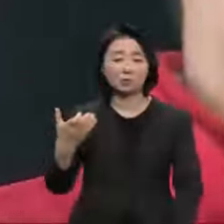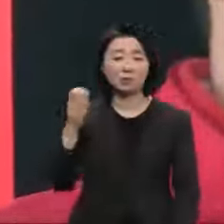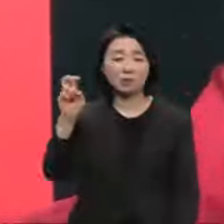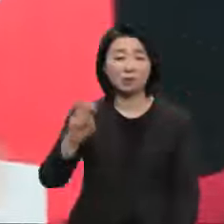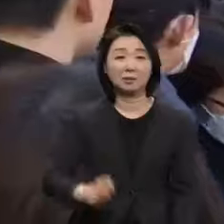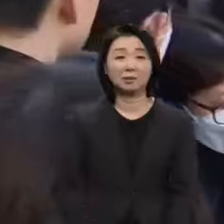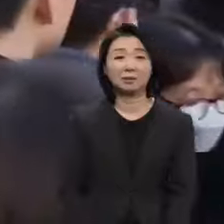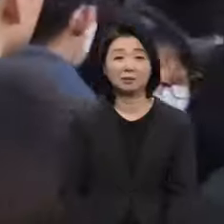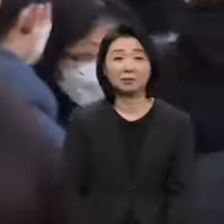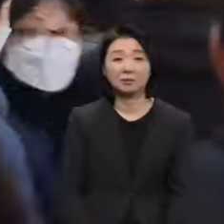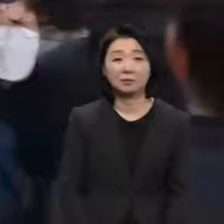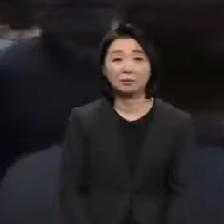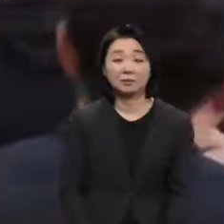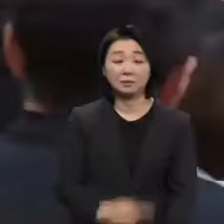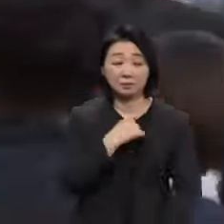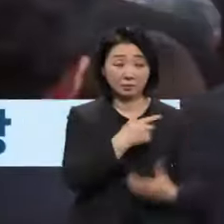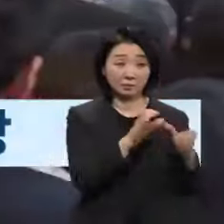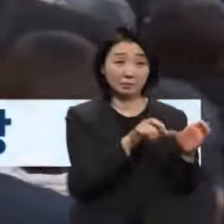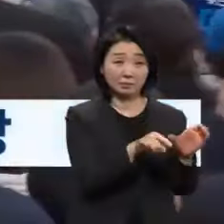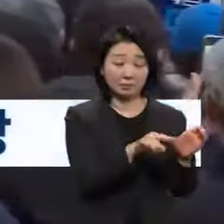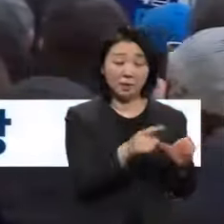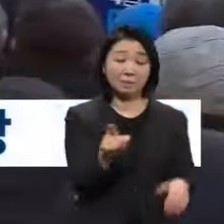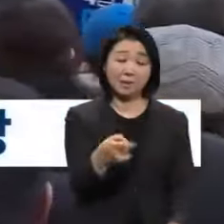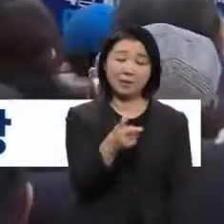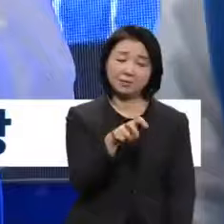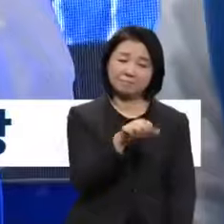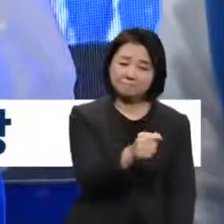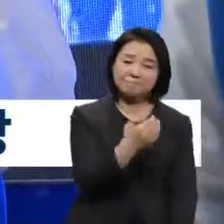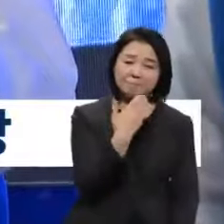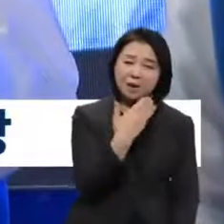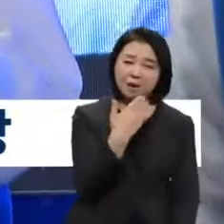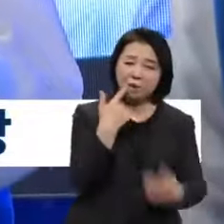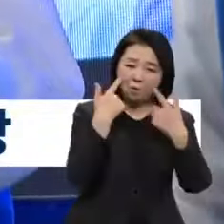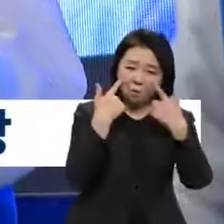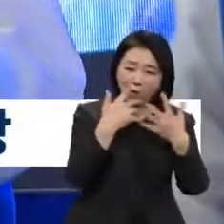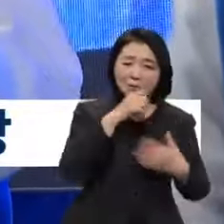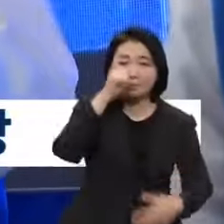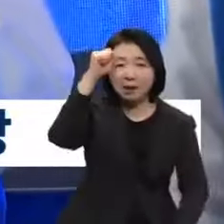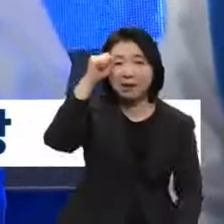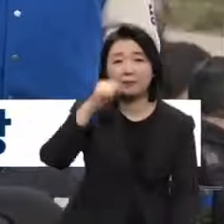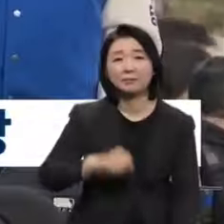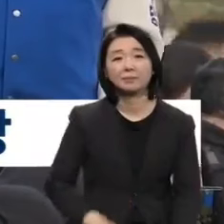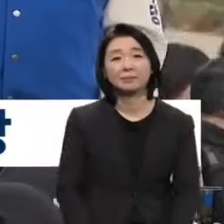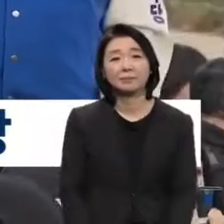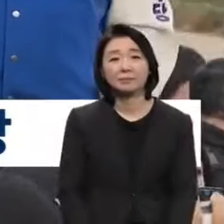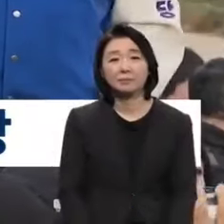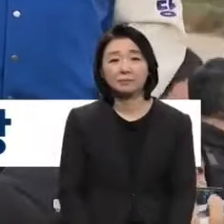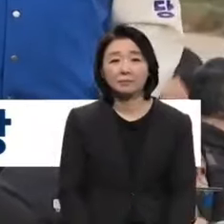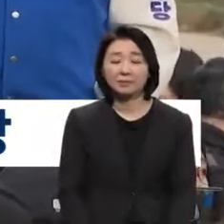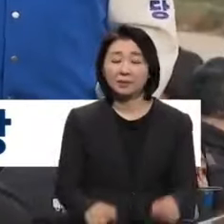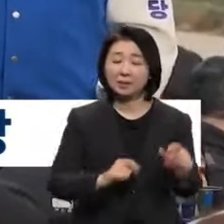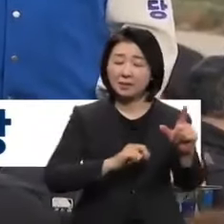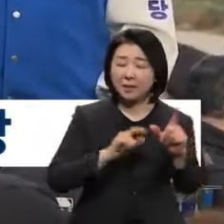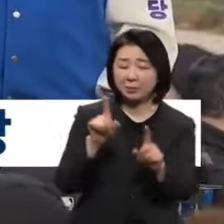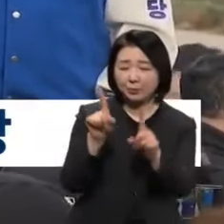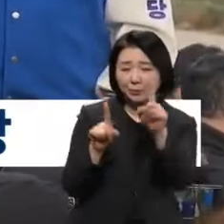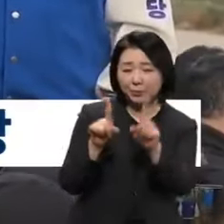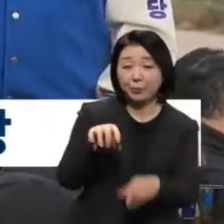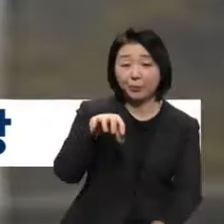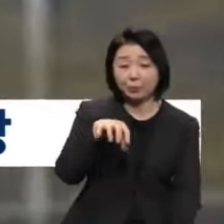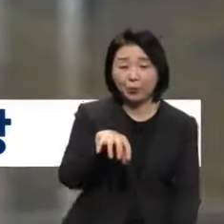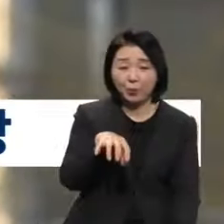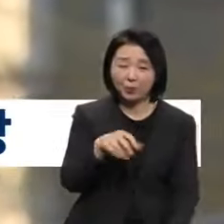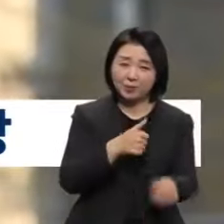알려졌습니다. 반면 민주당은 110석 정도를 확실한 우세 지역으로 보고 있고 상당수의 경합 우세